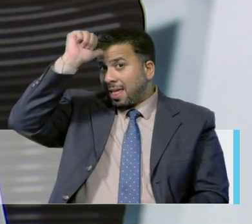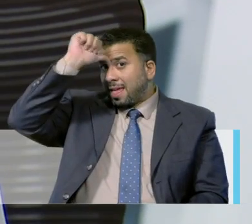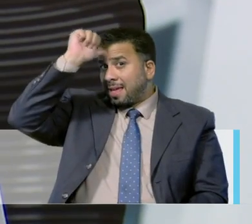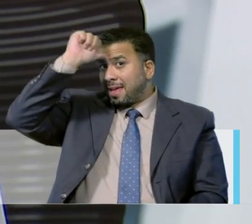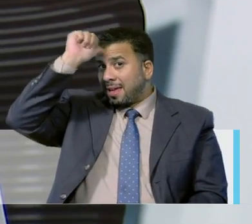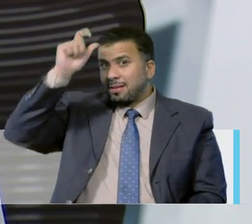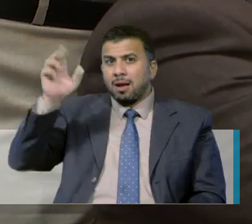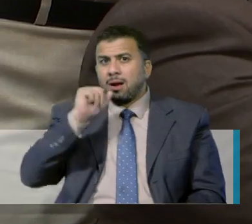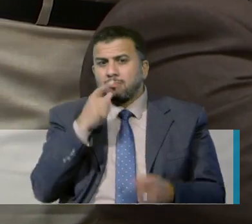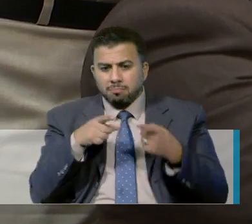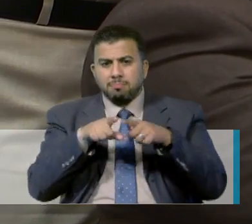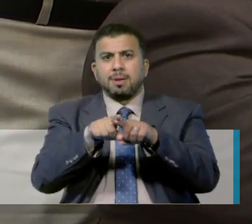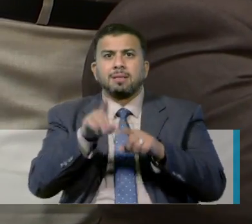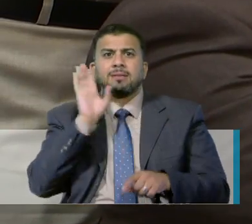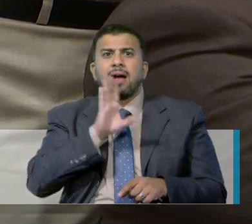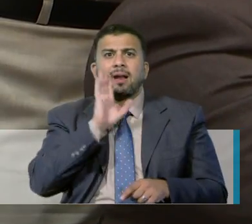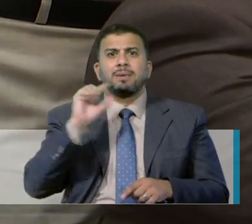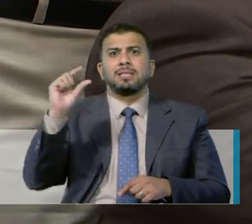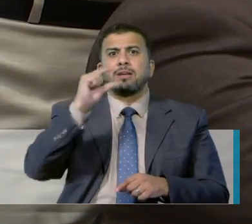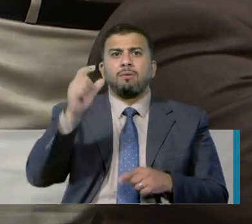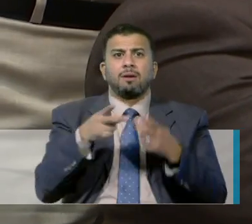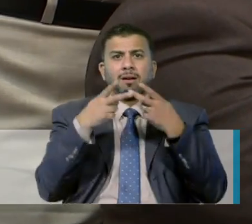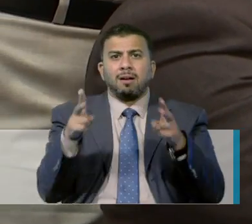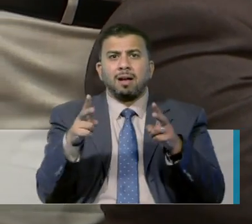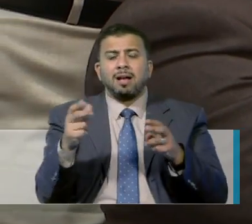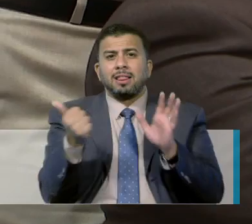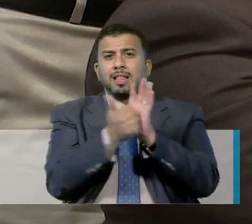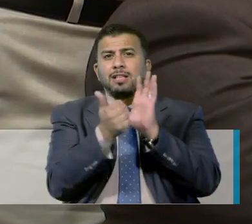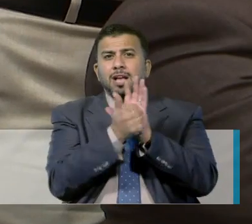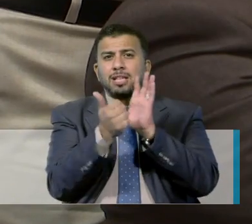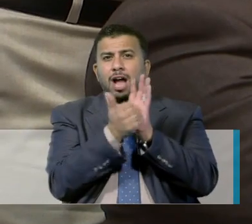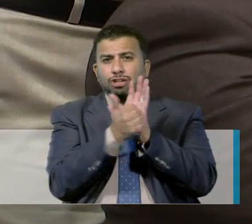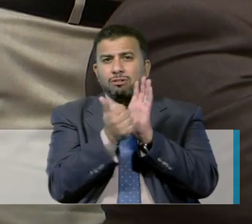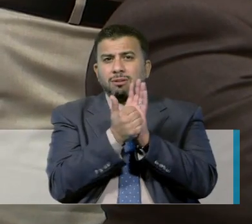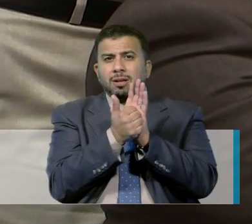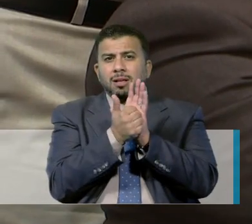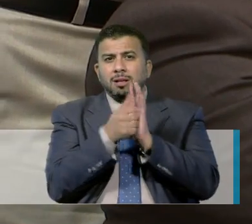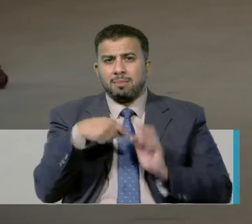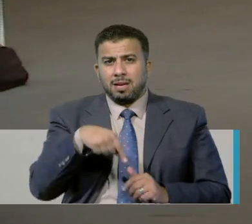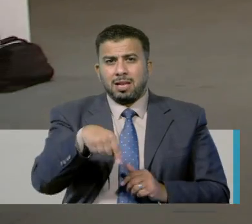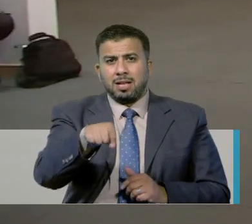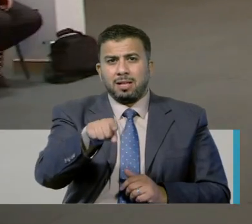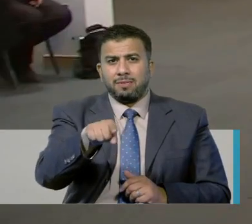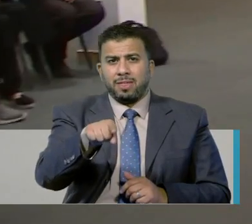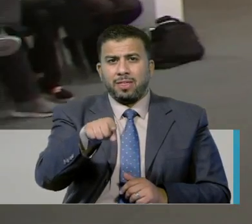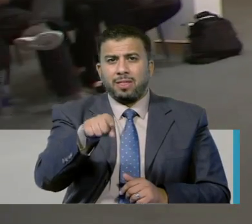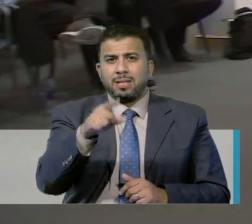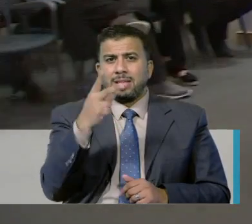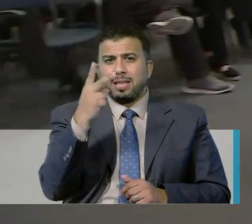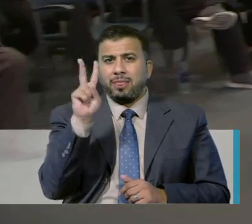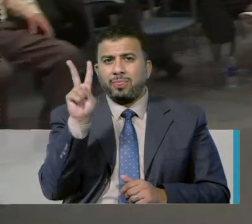بالتزامن مع معرض التعليم الدولي الذي سينطلق في نسخته السادسة عشرة خلال الفترة